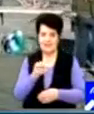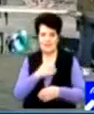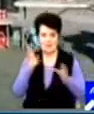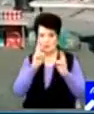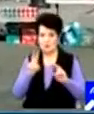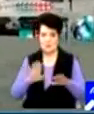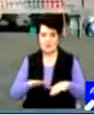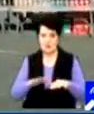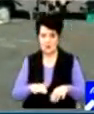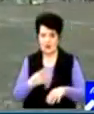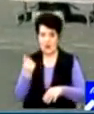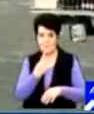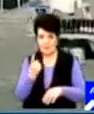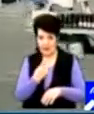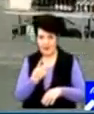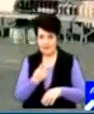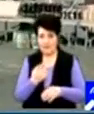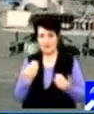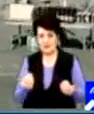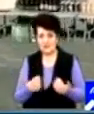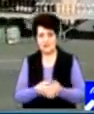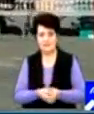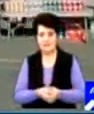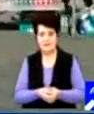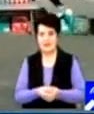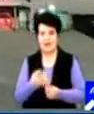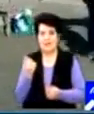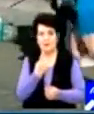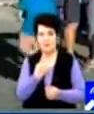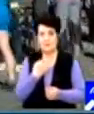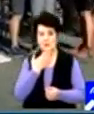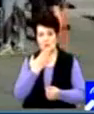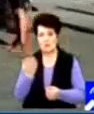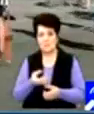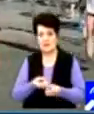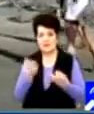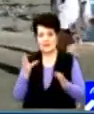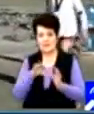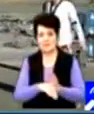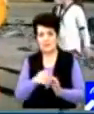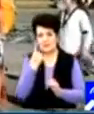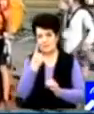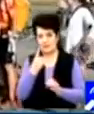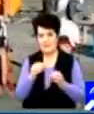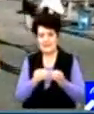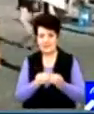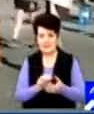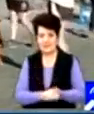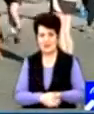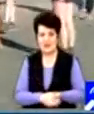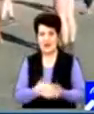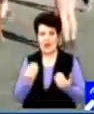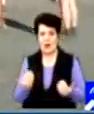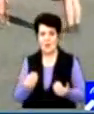sunt, în prima și în ușa astăzi, în prima zi și în ultima zi, Am intrat în primii 10. Acum,